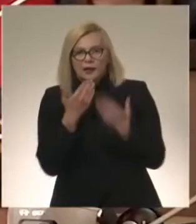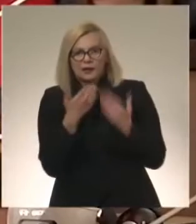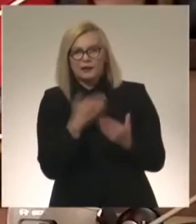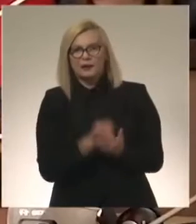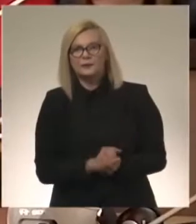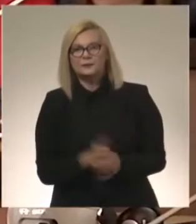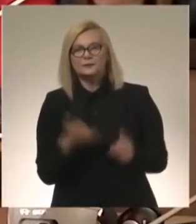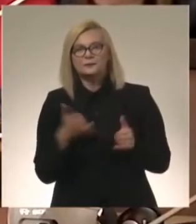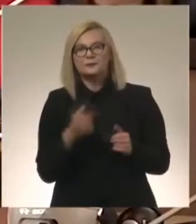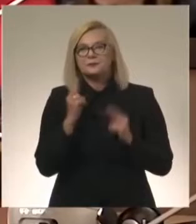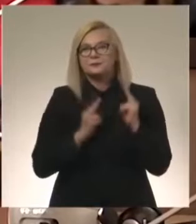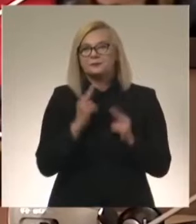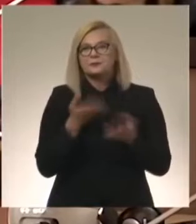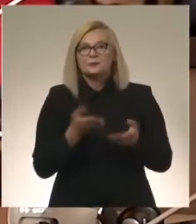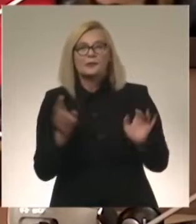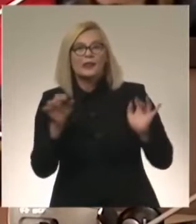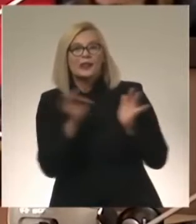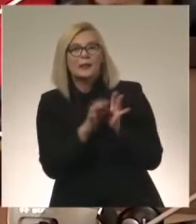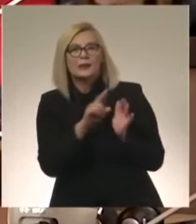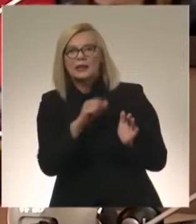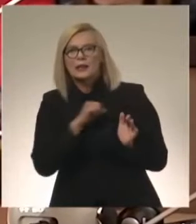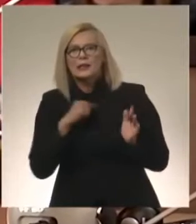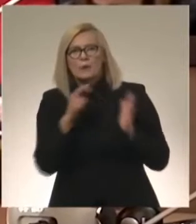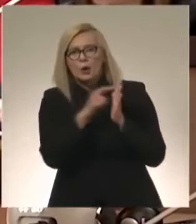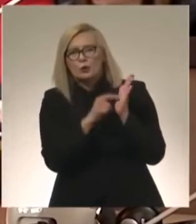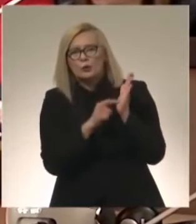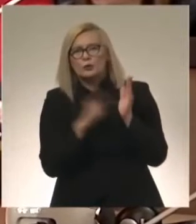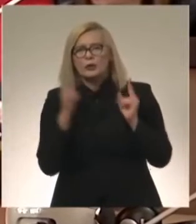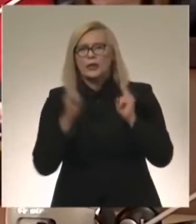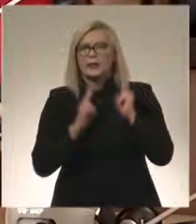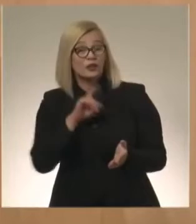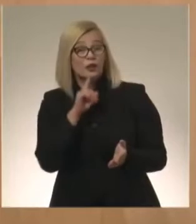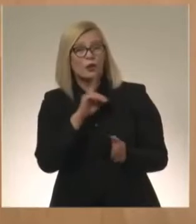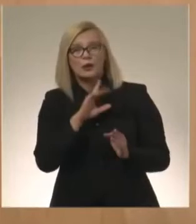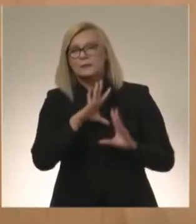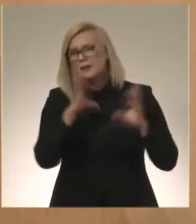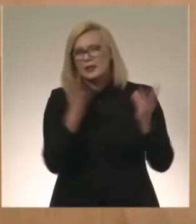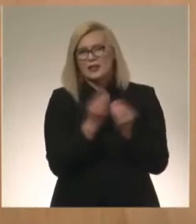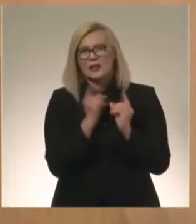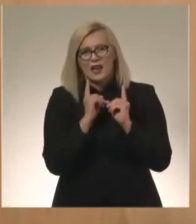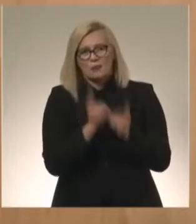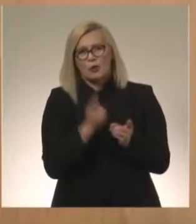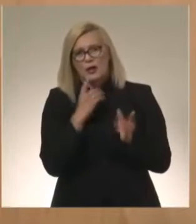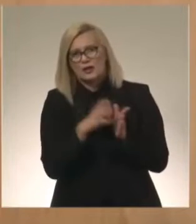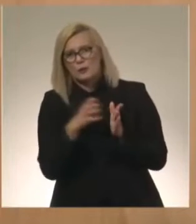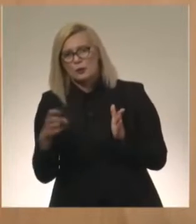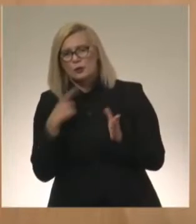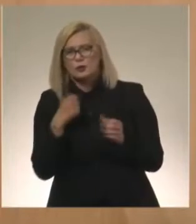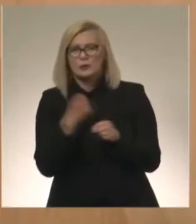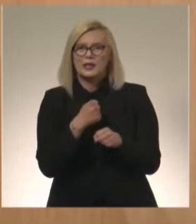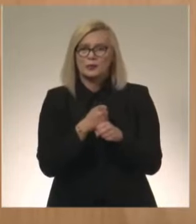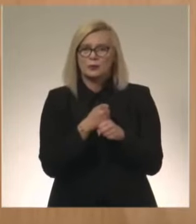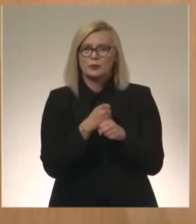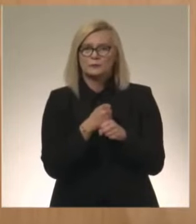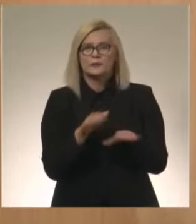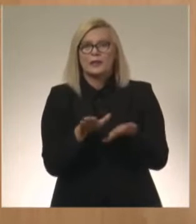BE. Shpresoj se në disa javët e ardhshme do të shpejtojmë. Kemi edhe lajme të mira nga takimet mes ministrive dhe